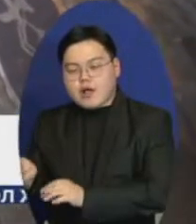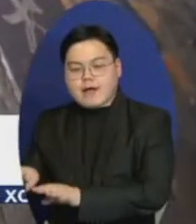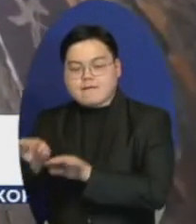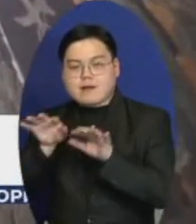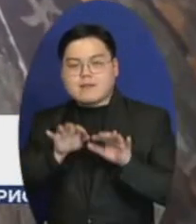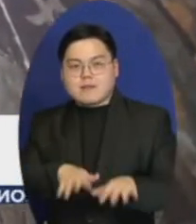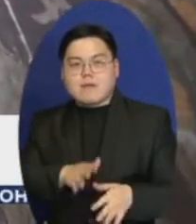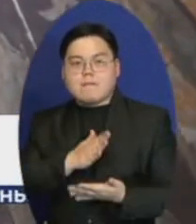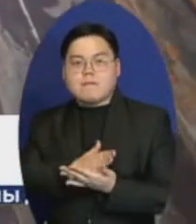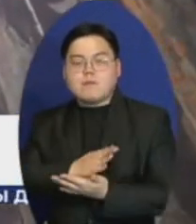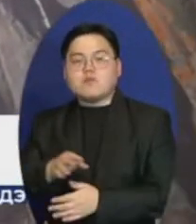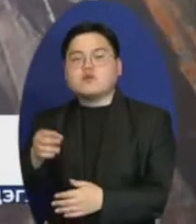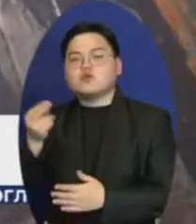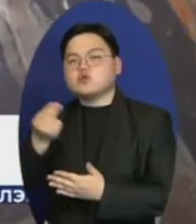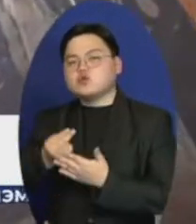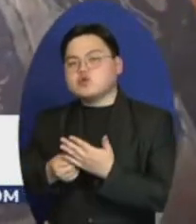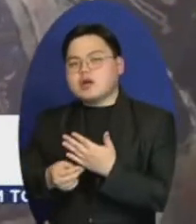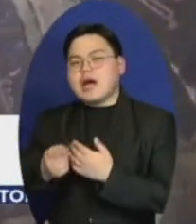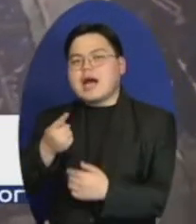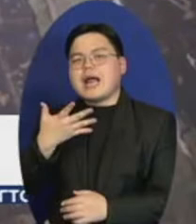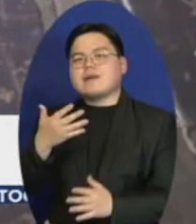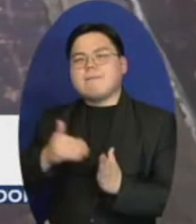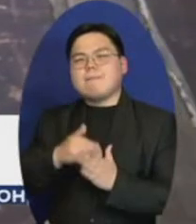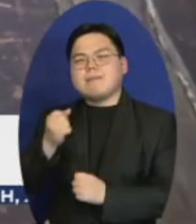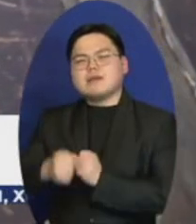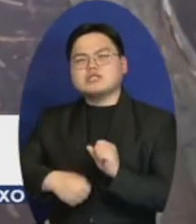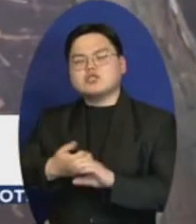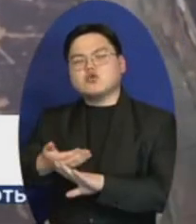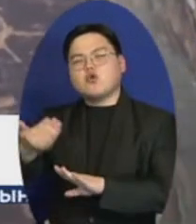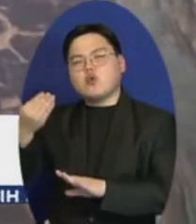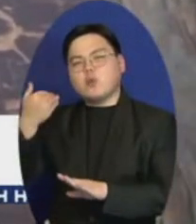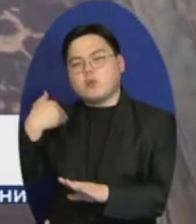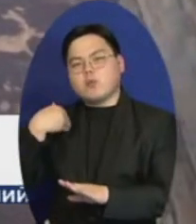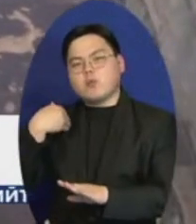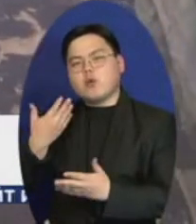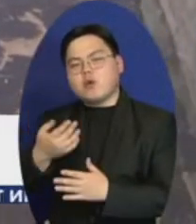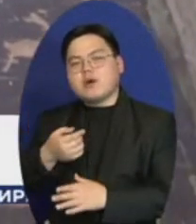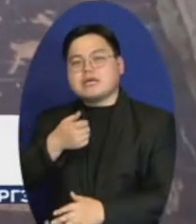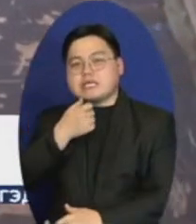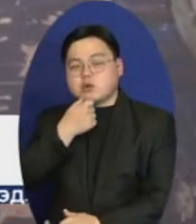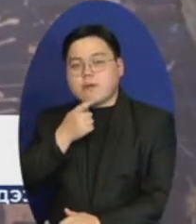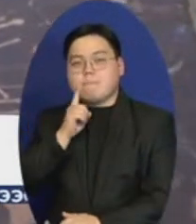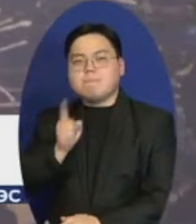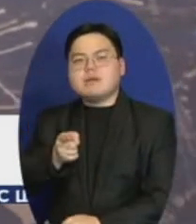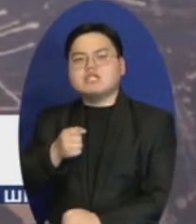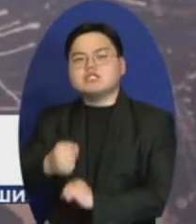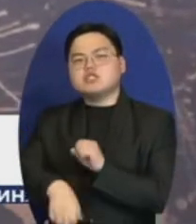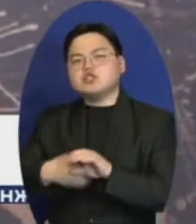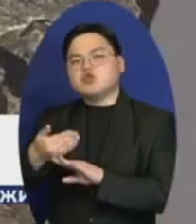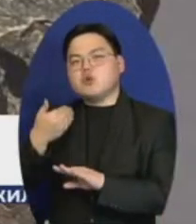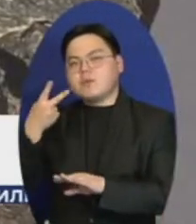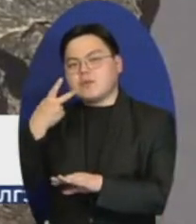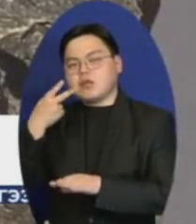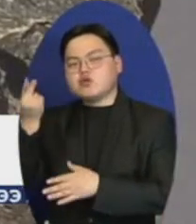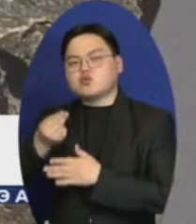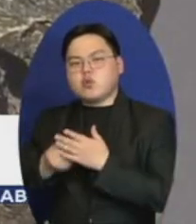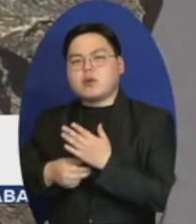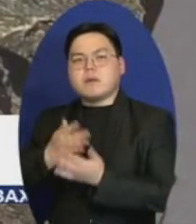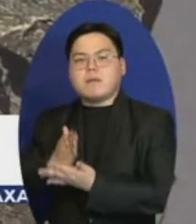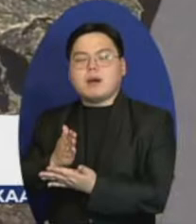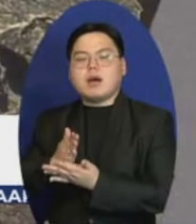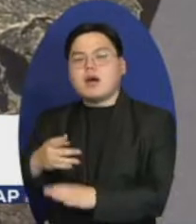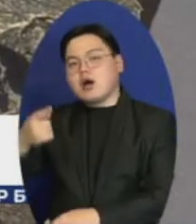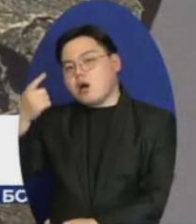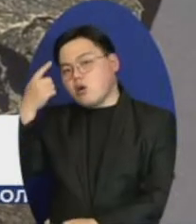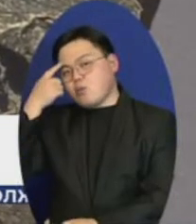цаг бол 15,000 жилээс одоо нэг 1,000 орчим жилийн өмнөх нэг одоо харуулсан юм зургууд гэж ойлгож байна.